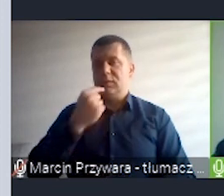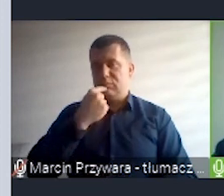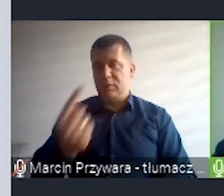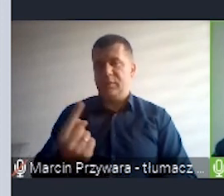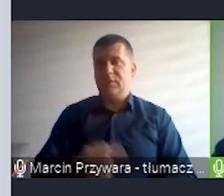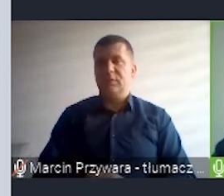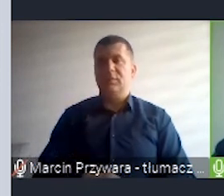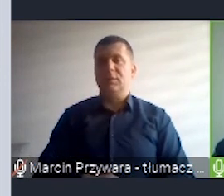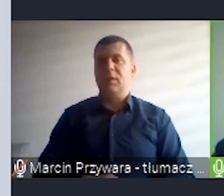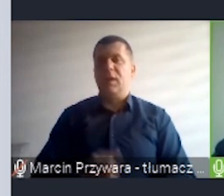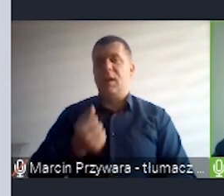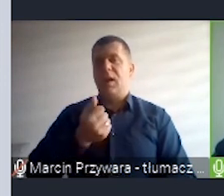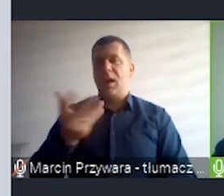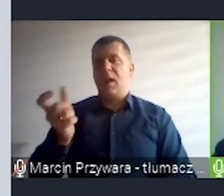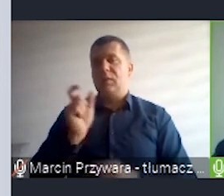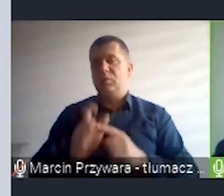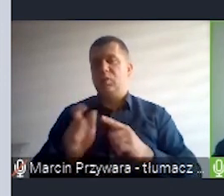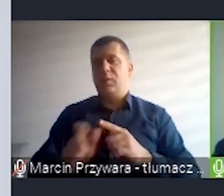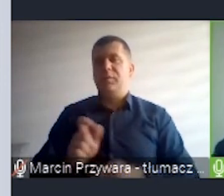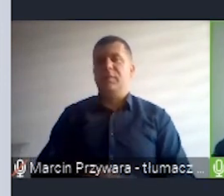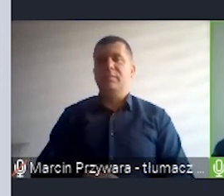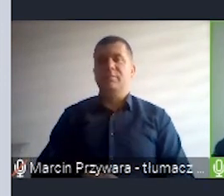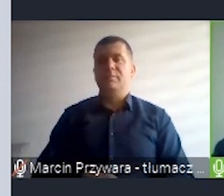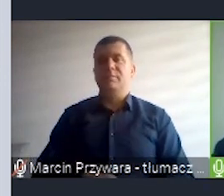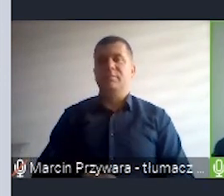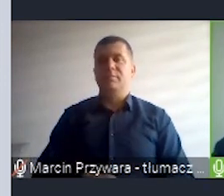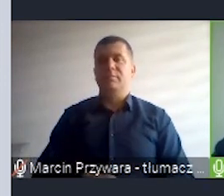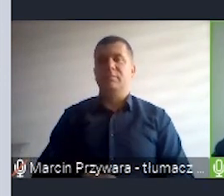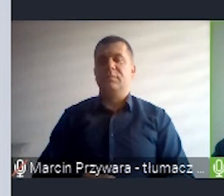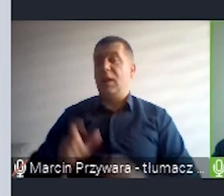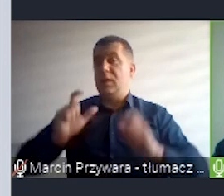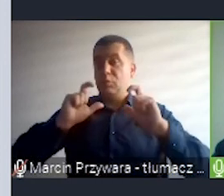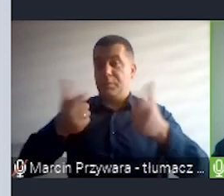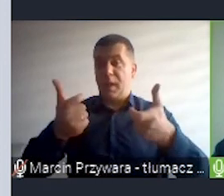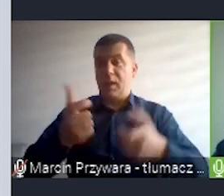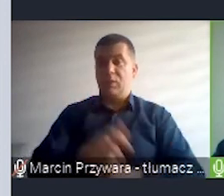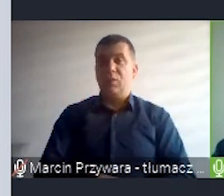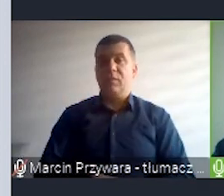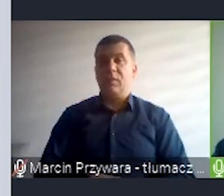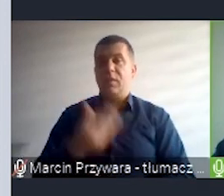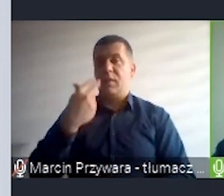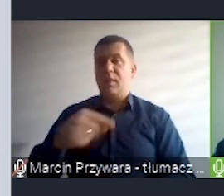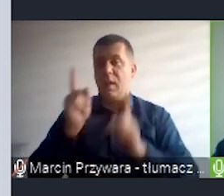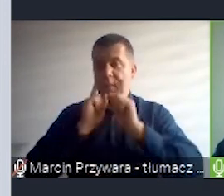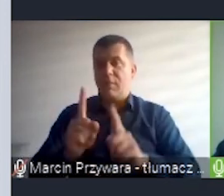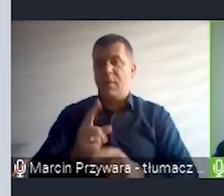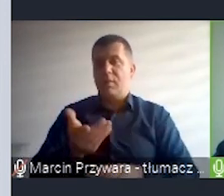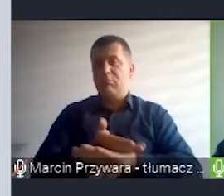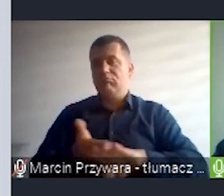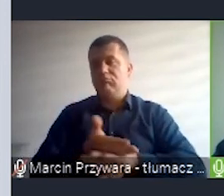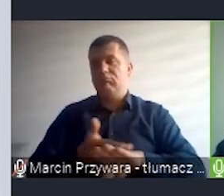powiedzieć kilka słów na temat przypadków tych nieprawidłowości i